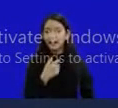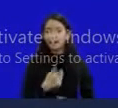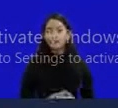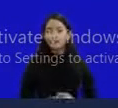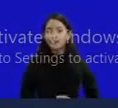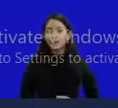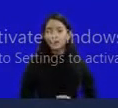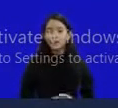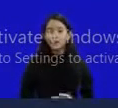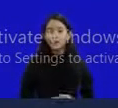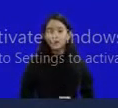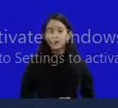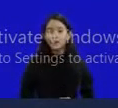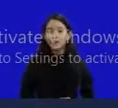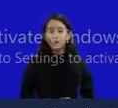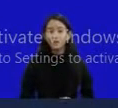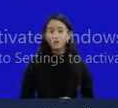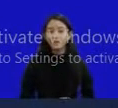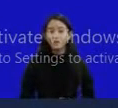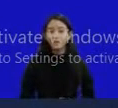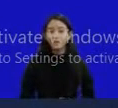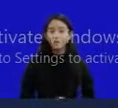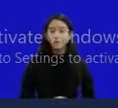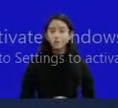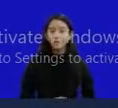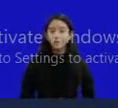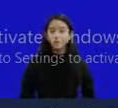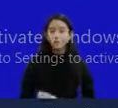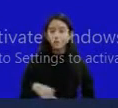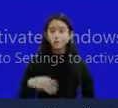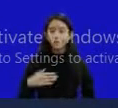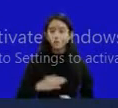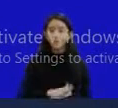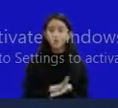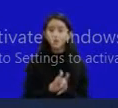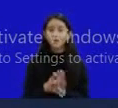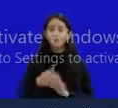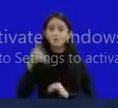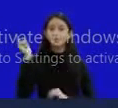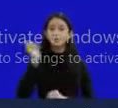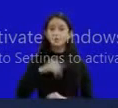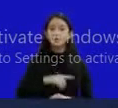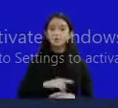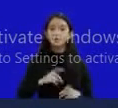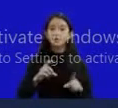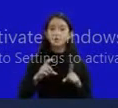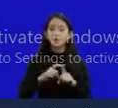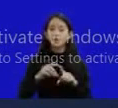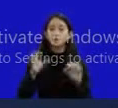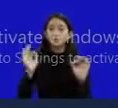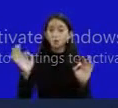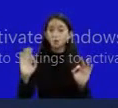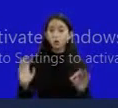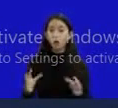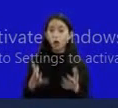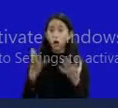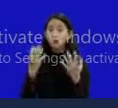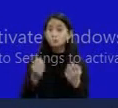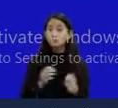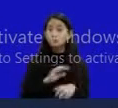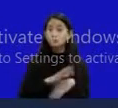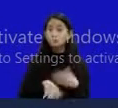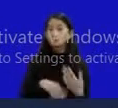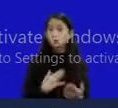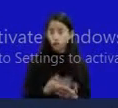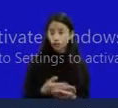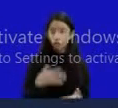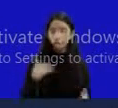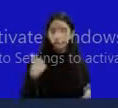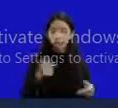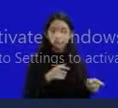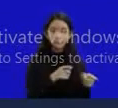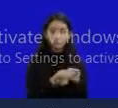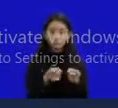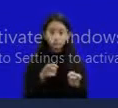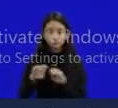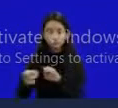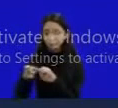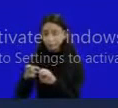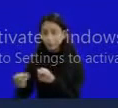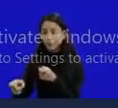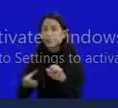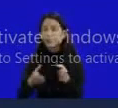rumahnya mereka juga jadinya di pemerintah daerah pun dinas pendidikan kesehatan yang berhubungan harap semuanya berkoordinasi untuk